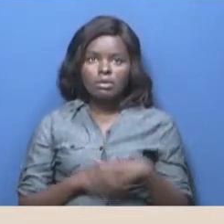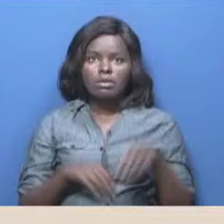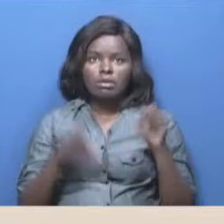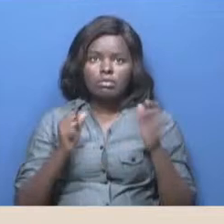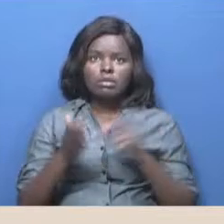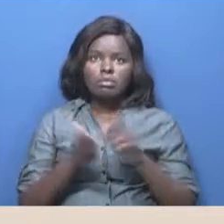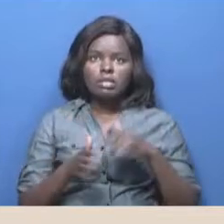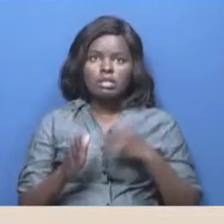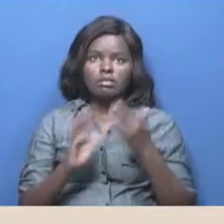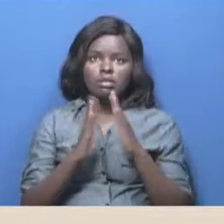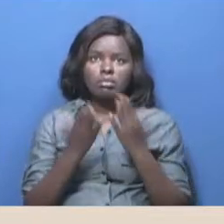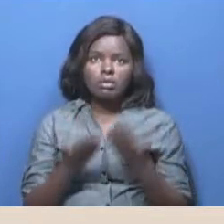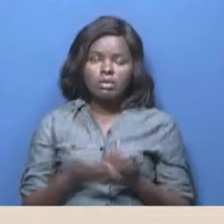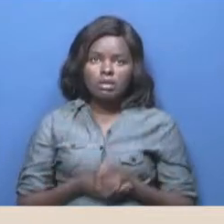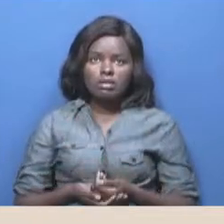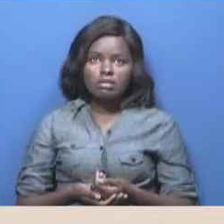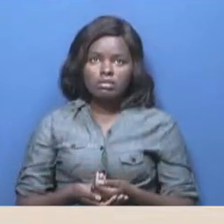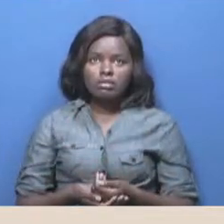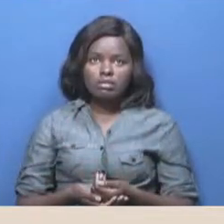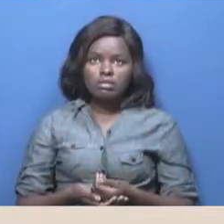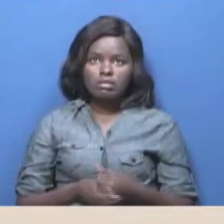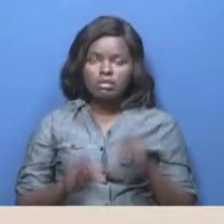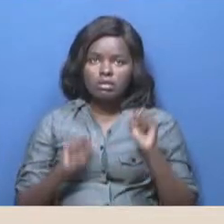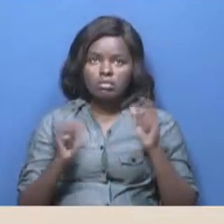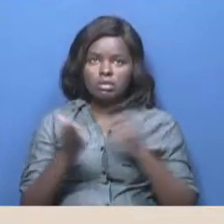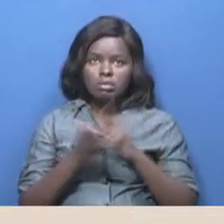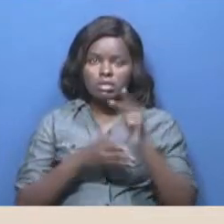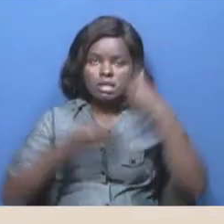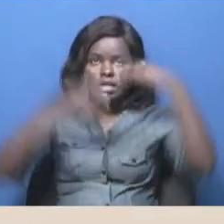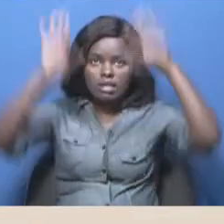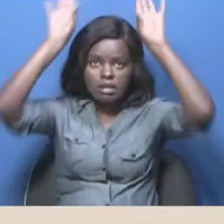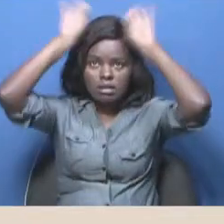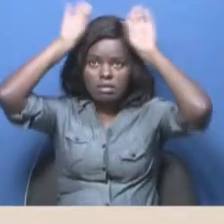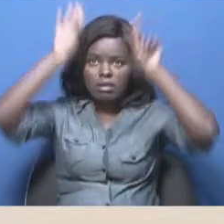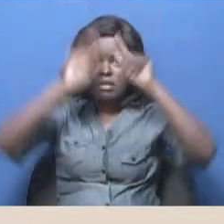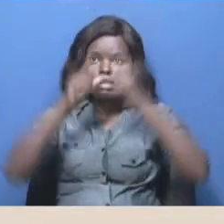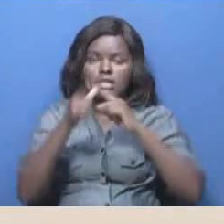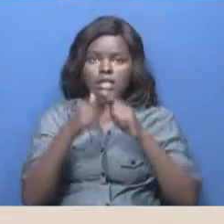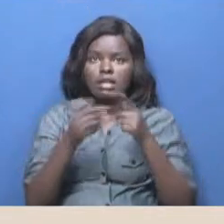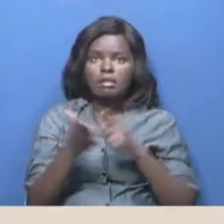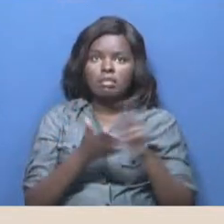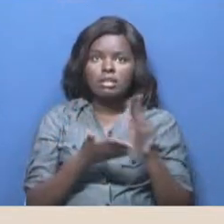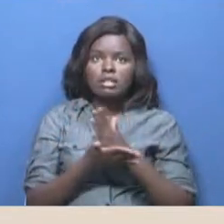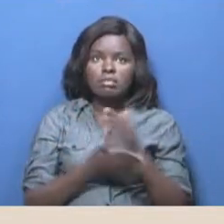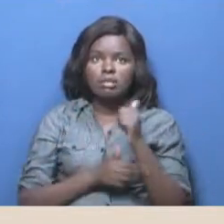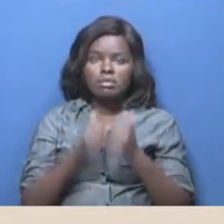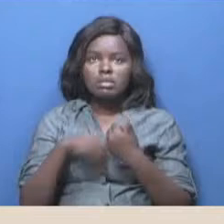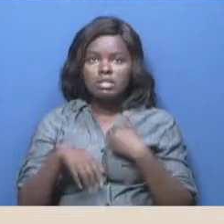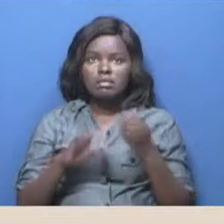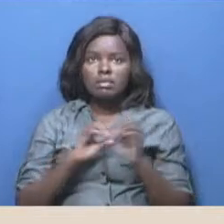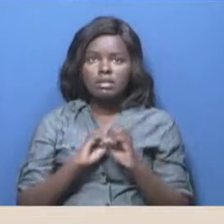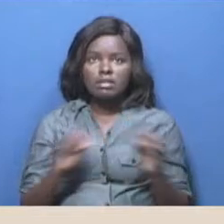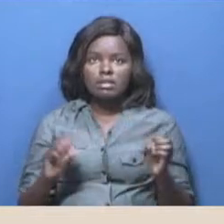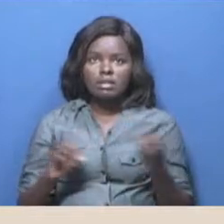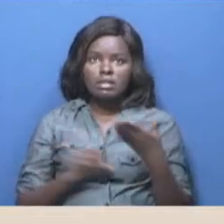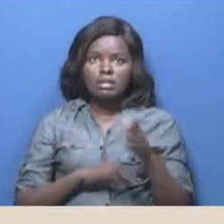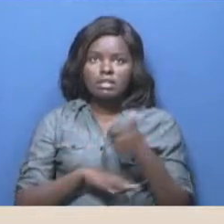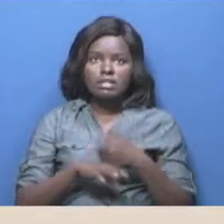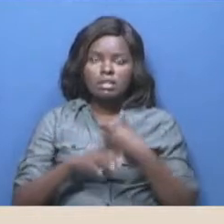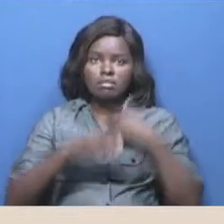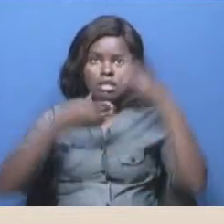ta ibuku. Nyenitĩire no twendia kana mbũkũ ta ici na tũgũre kĩndũ tũtaima nakĩo. Karĩndĩ-inĩ aka ndĩna